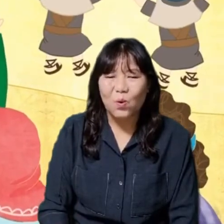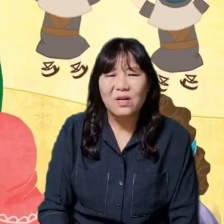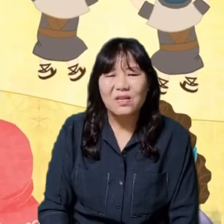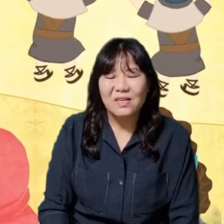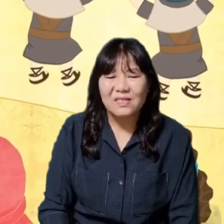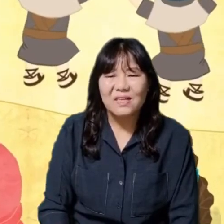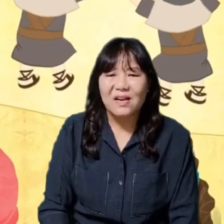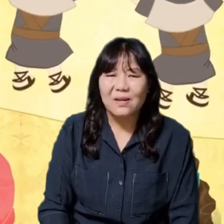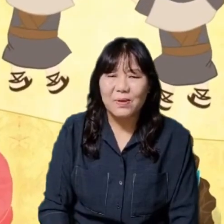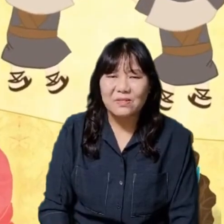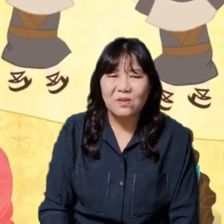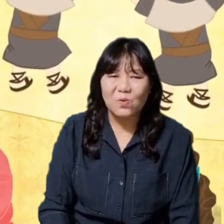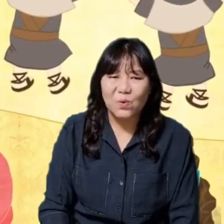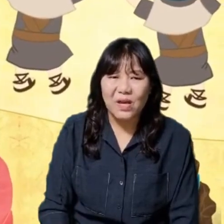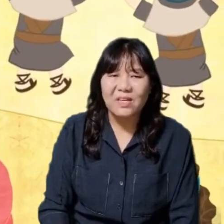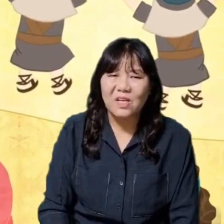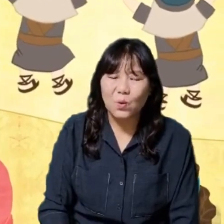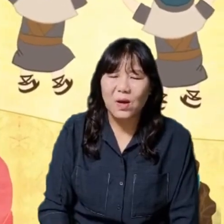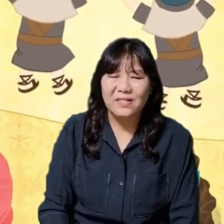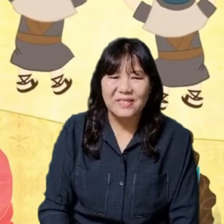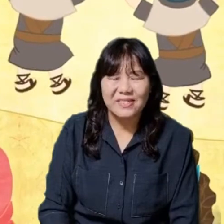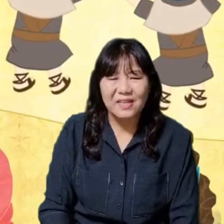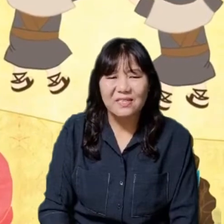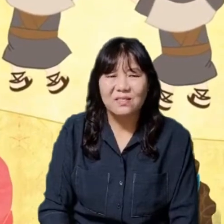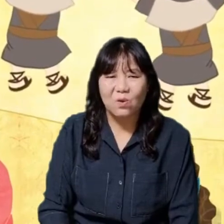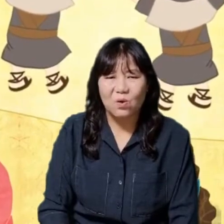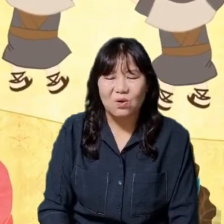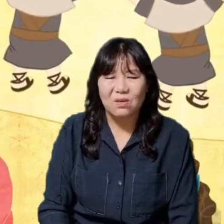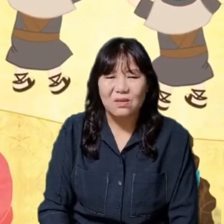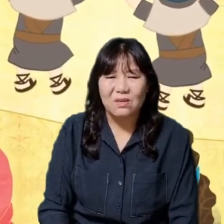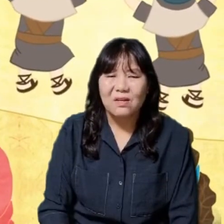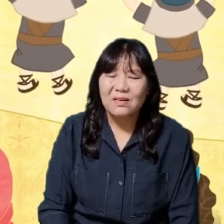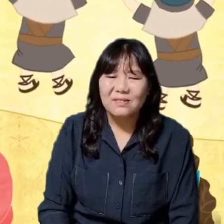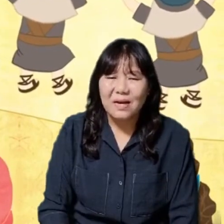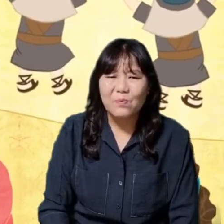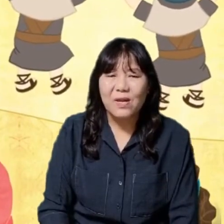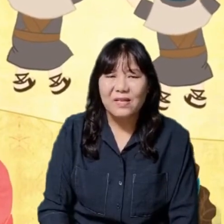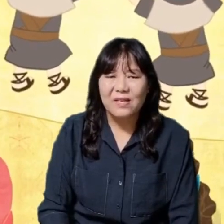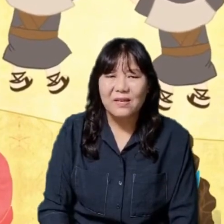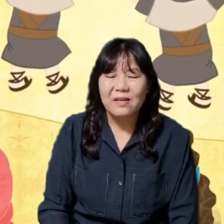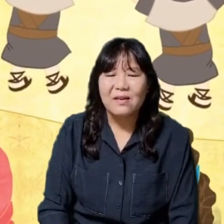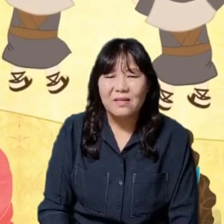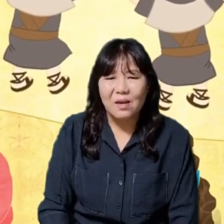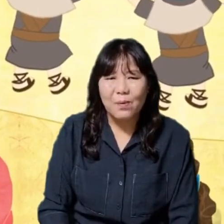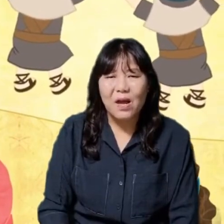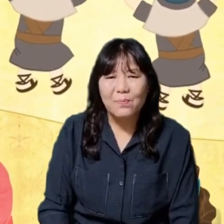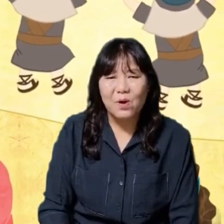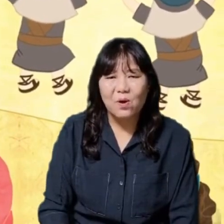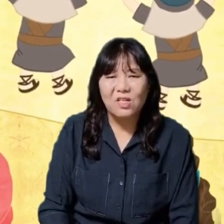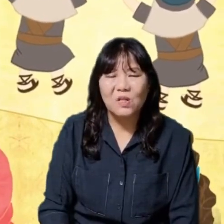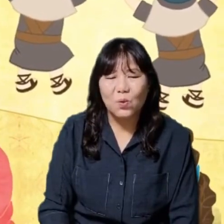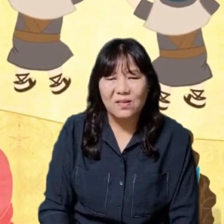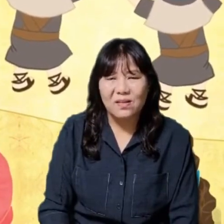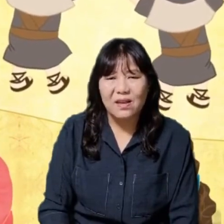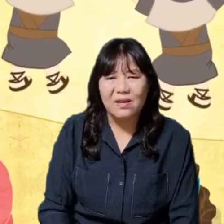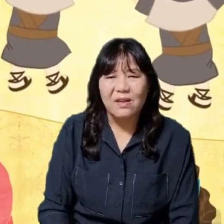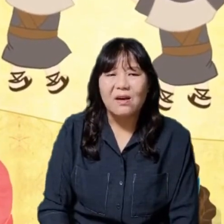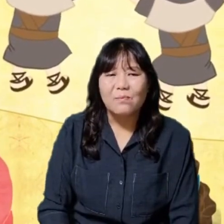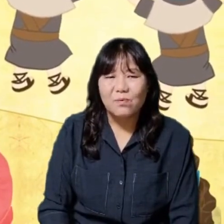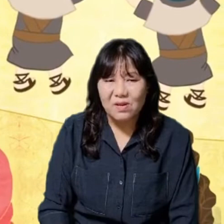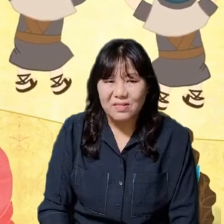드리고 이스라엘 백성을 위해 기도하기 시작했어요. 사무엘이 예배하며 기도할